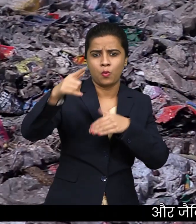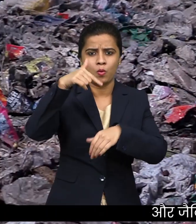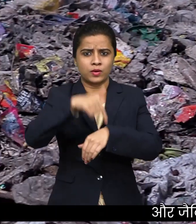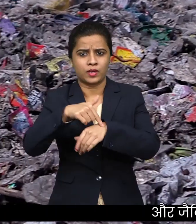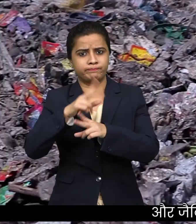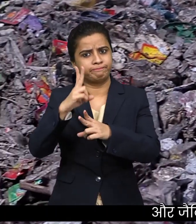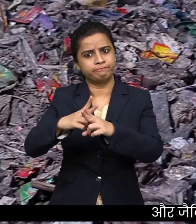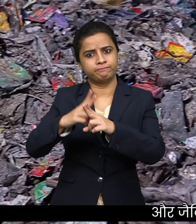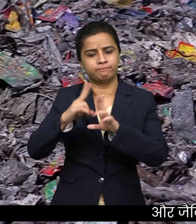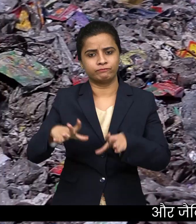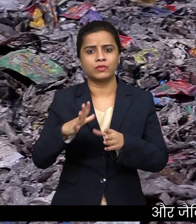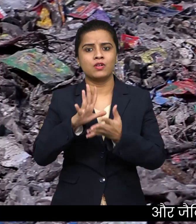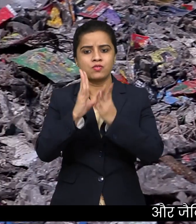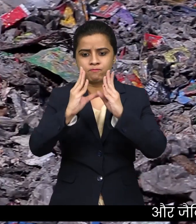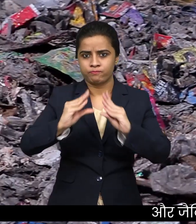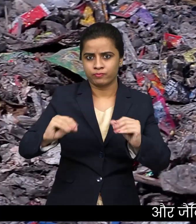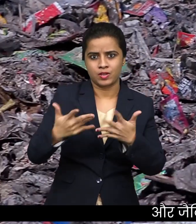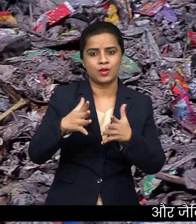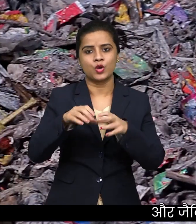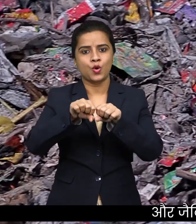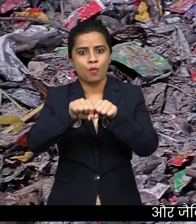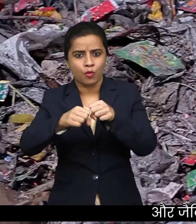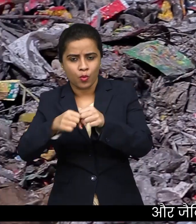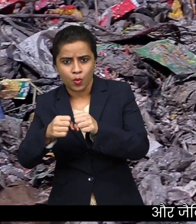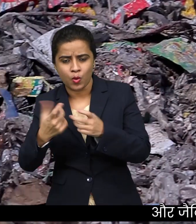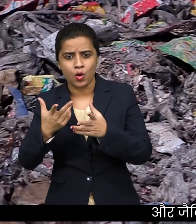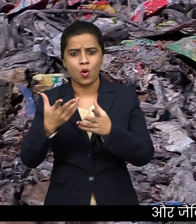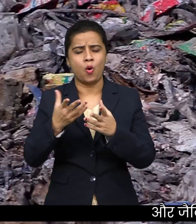और जैविक प्रक्रियाओं द्वारा टूट नहीं जाते हैं।